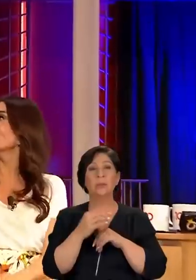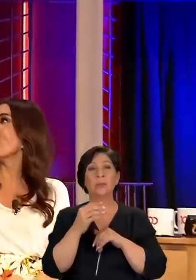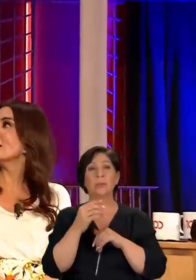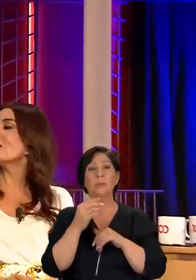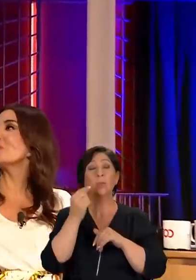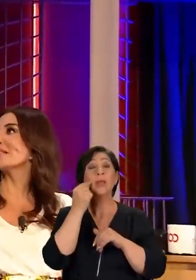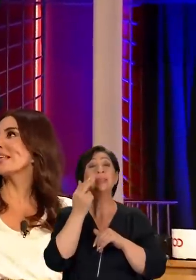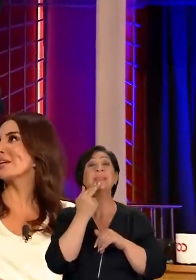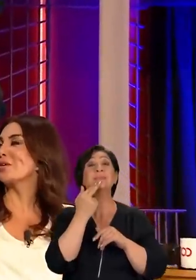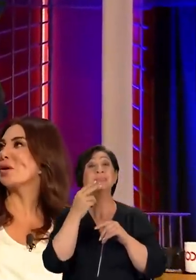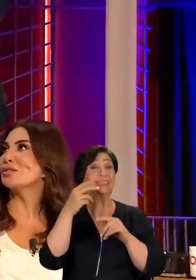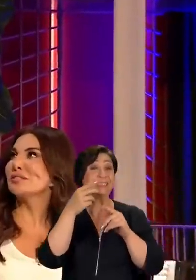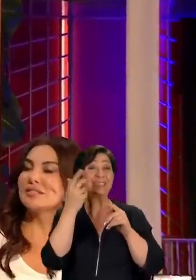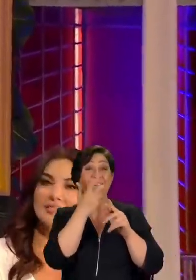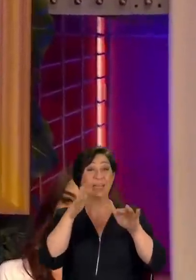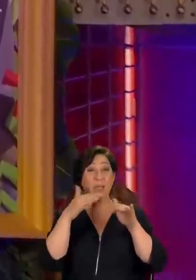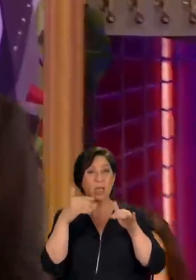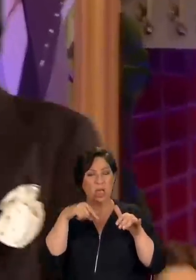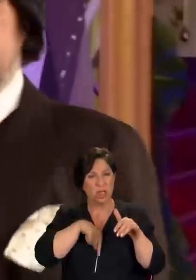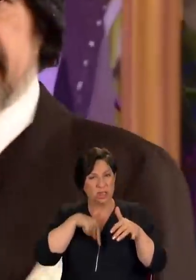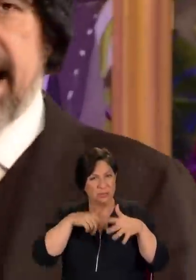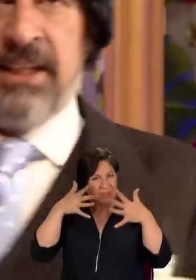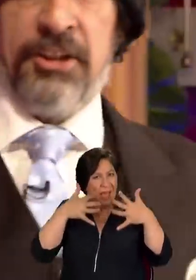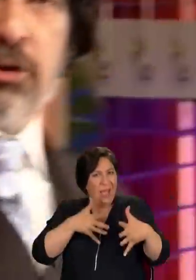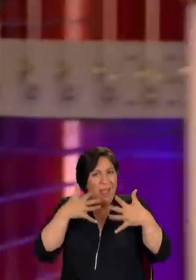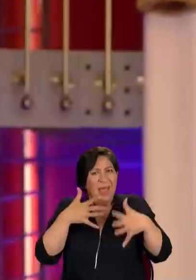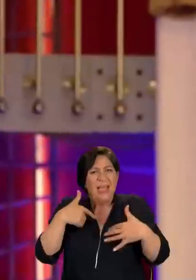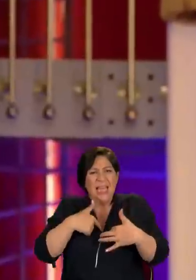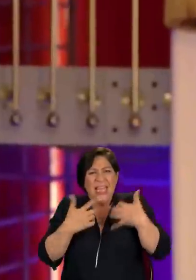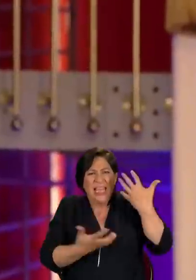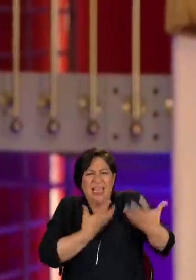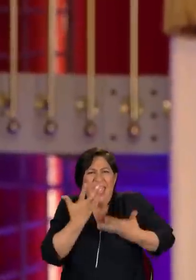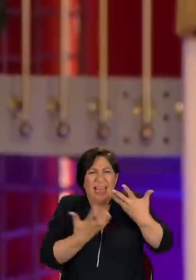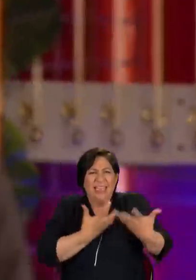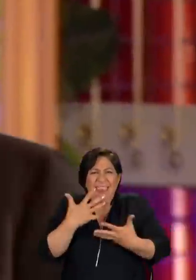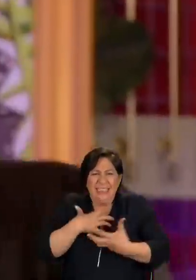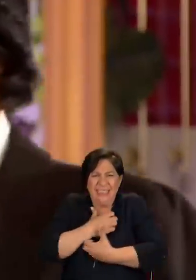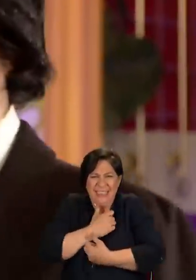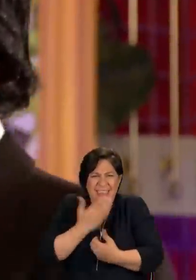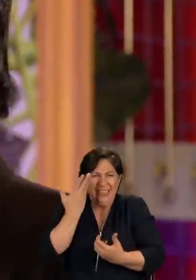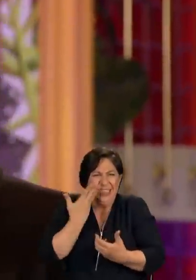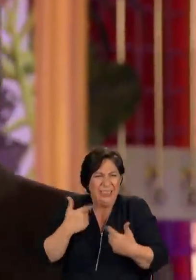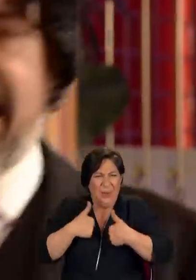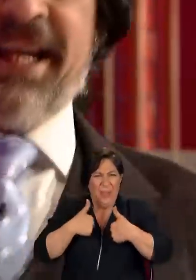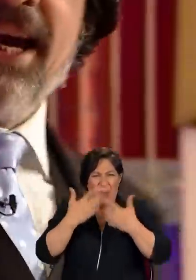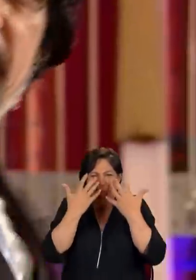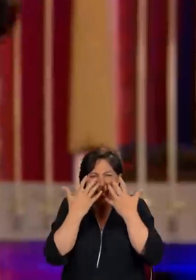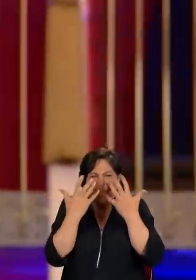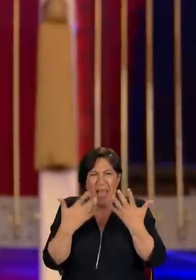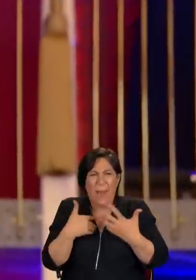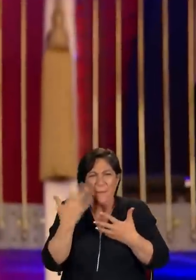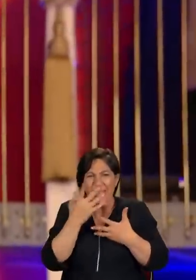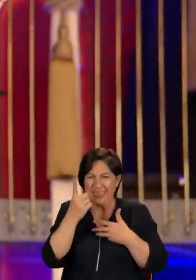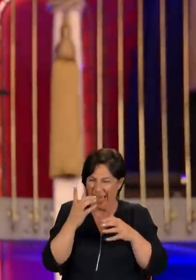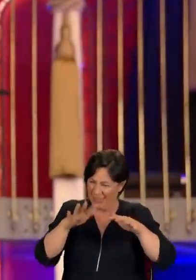Bülent Hanım sahneye çıkmanız gerekiyor. İçim kan ağlarken, yüreğim dağılırken, seyircilerim beni beklerken bir